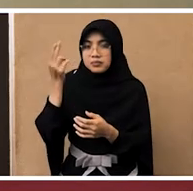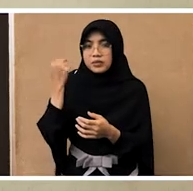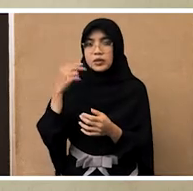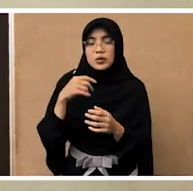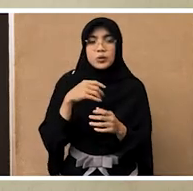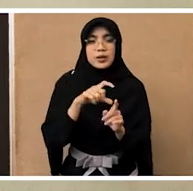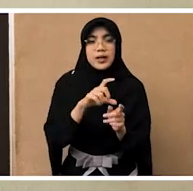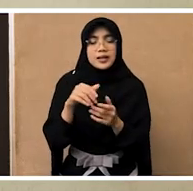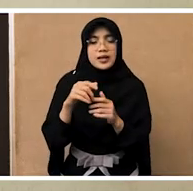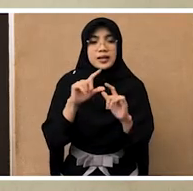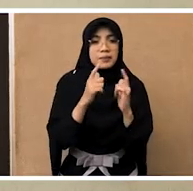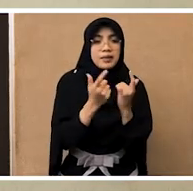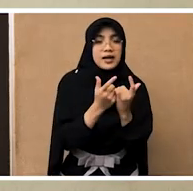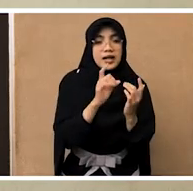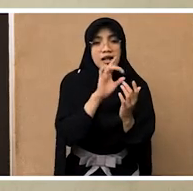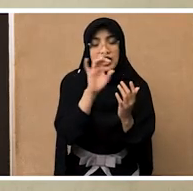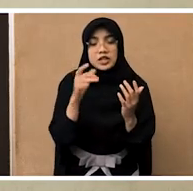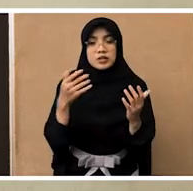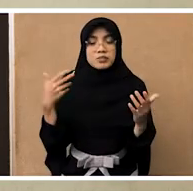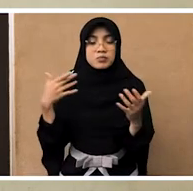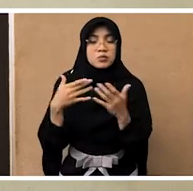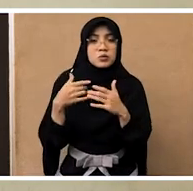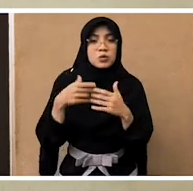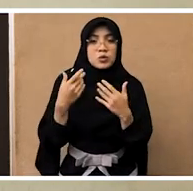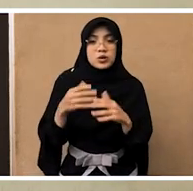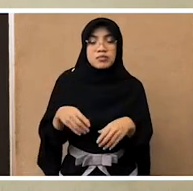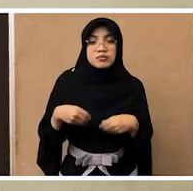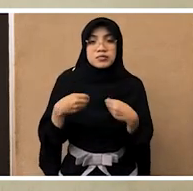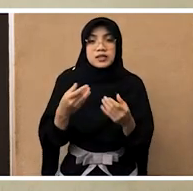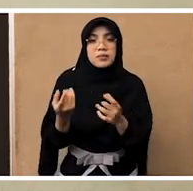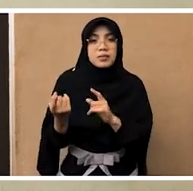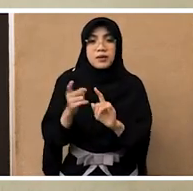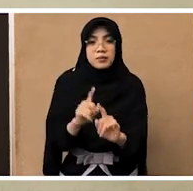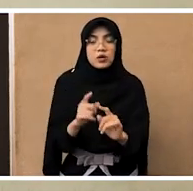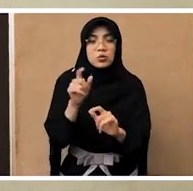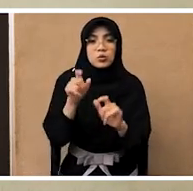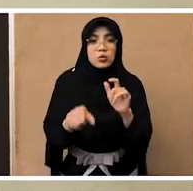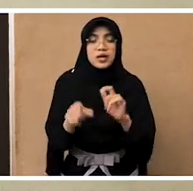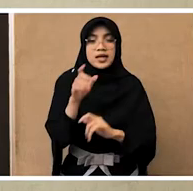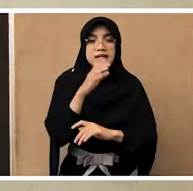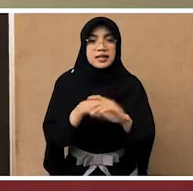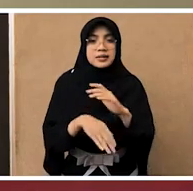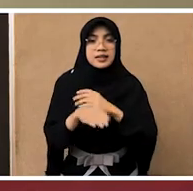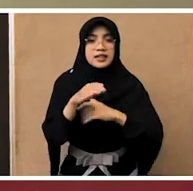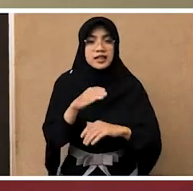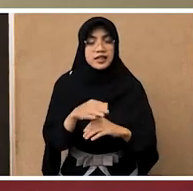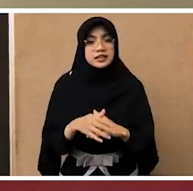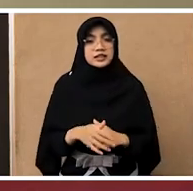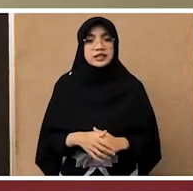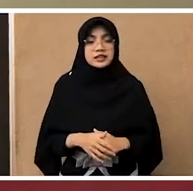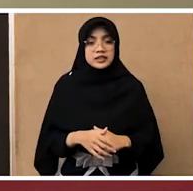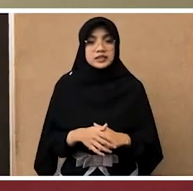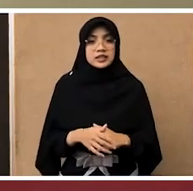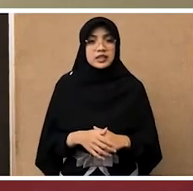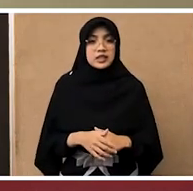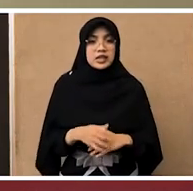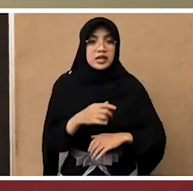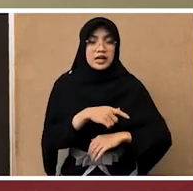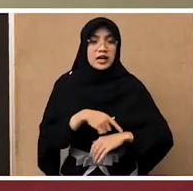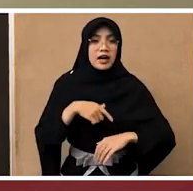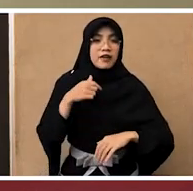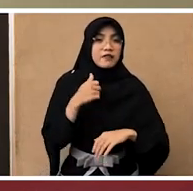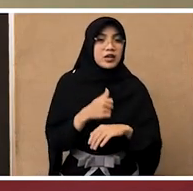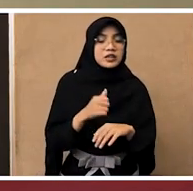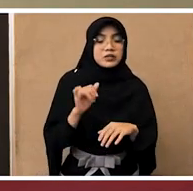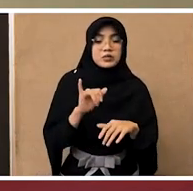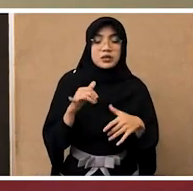atau lembaga-lembaga yang selama ini memberikan apa pendampingan terhadap penyerangan disabilitas seefektif